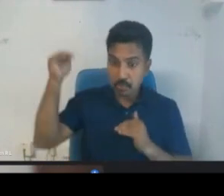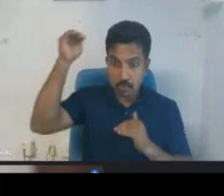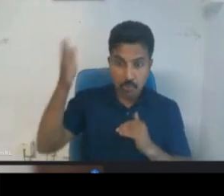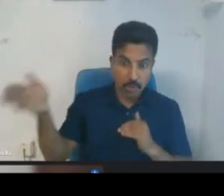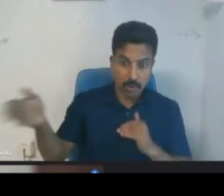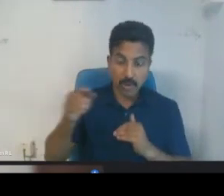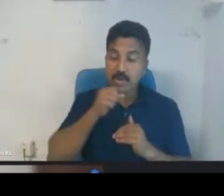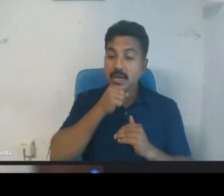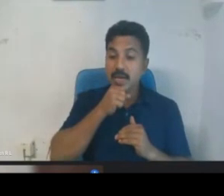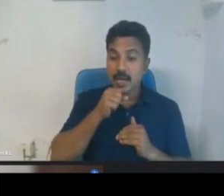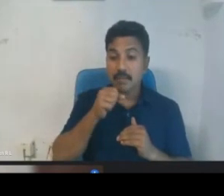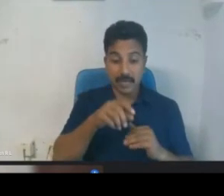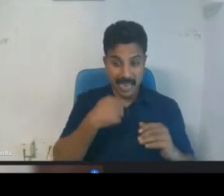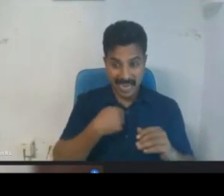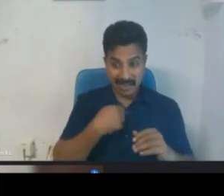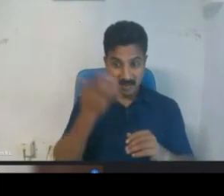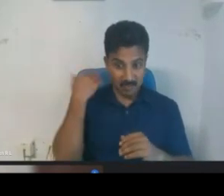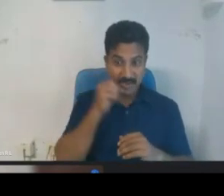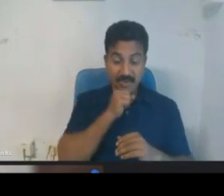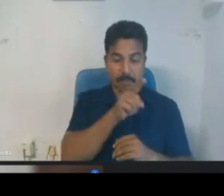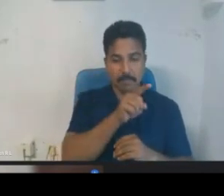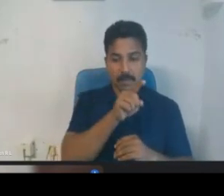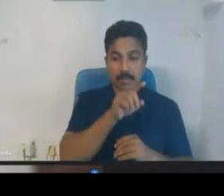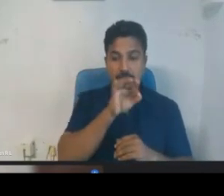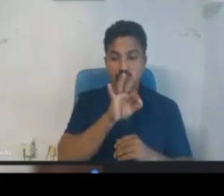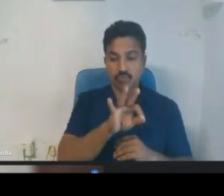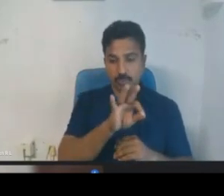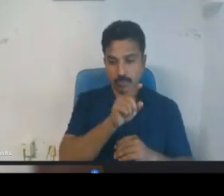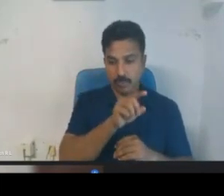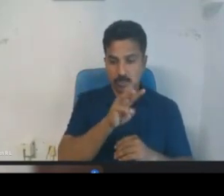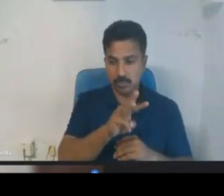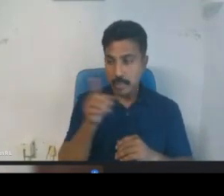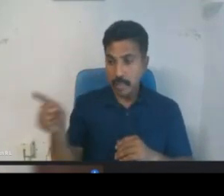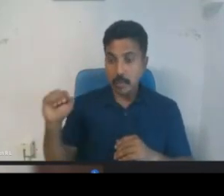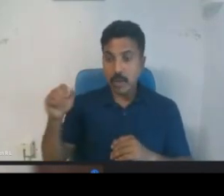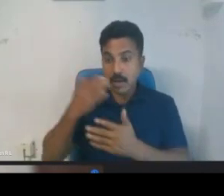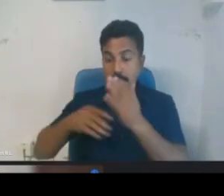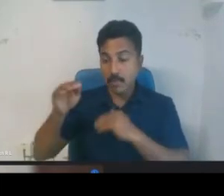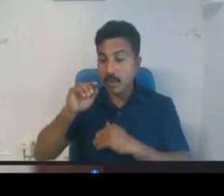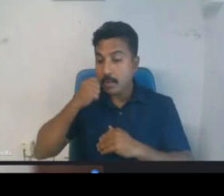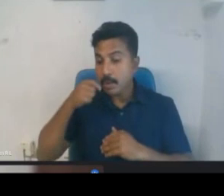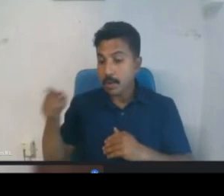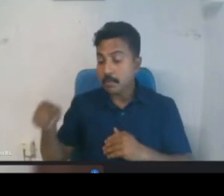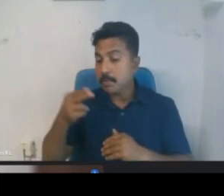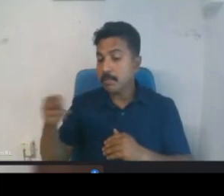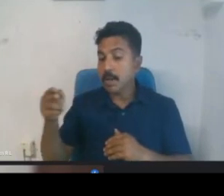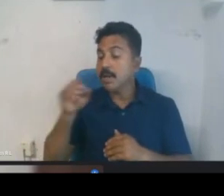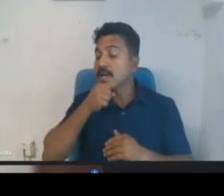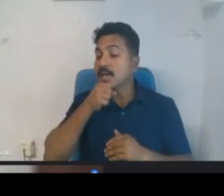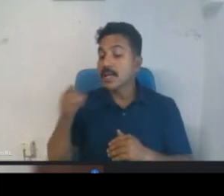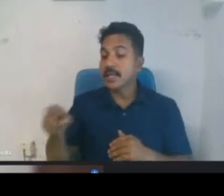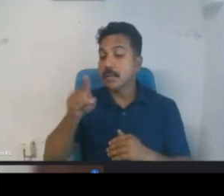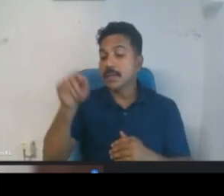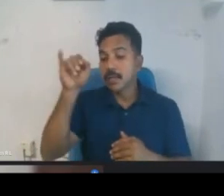അന്ന് 13 വയസ്സുള്ള കുട്ടികളാണ് 8-ാം ക്ലാസ്സിൽ പഠിക്കുന്നതെങ്കിൽ ശ്യാമിന് 16 വയസ്സോളം പ്രായമുണ്ട്. ശ്യാം